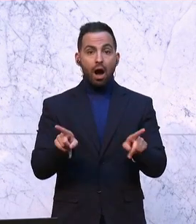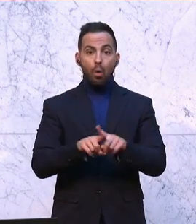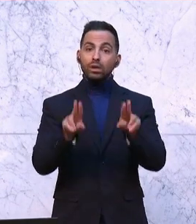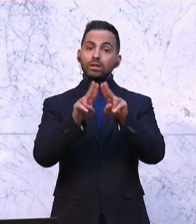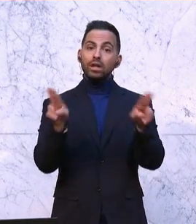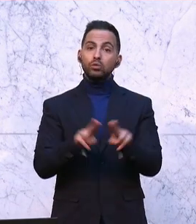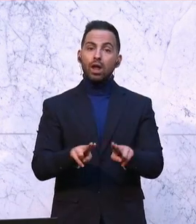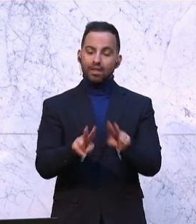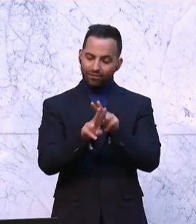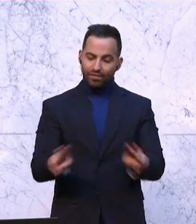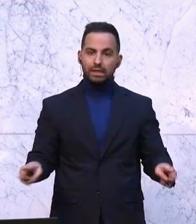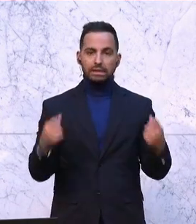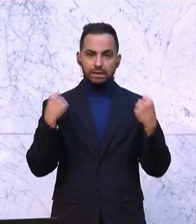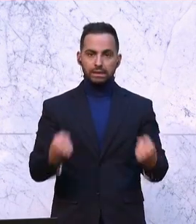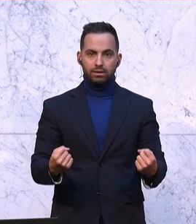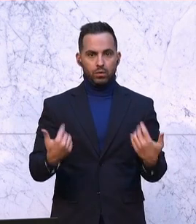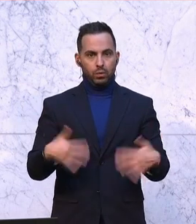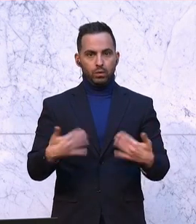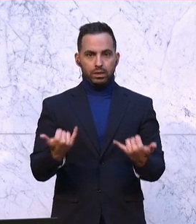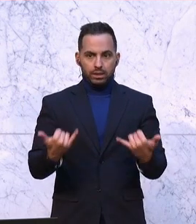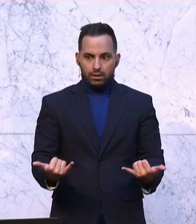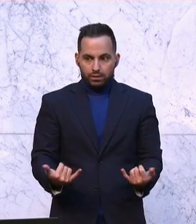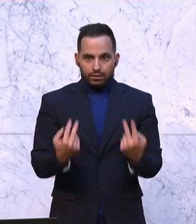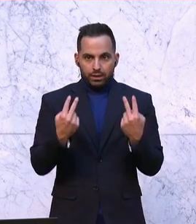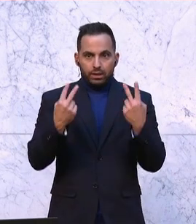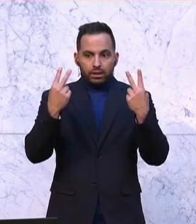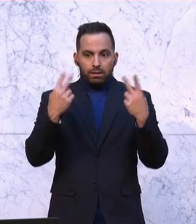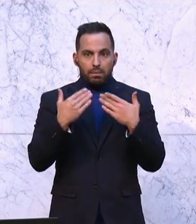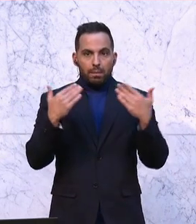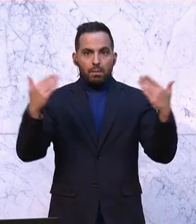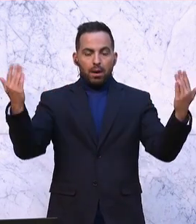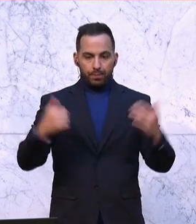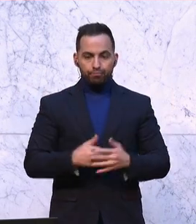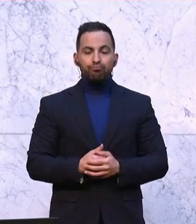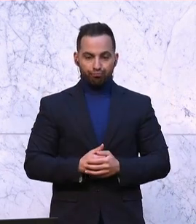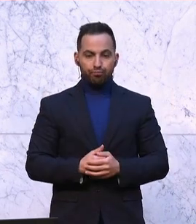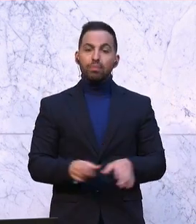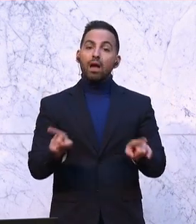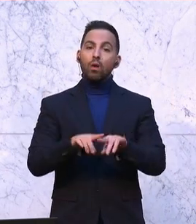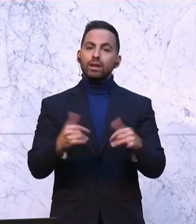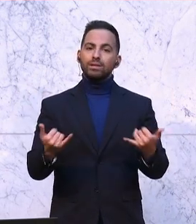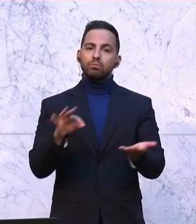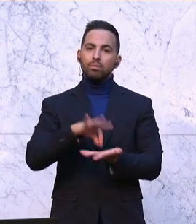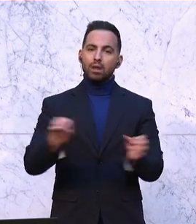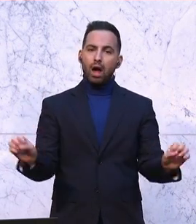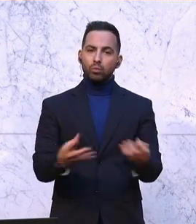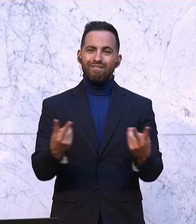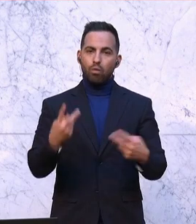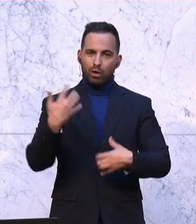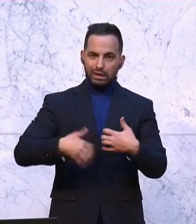internationale Friedenssicherung haben mehr denn je an Bedeutung gewonnen. Und auch die aktuellen